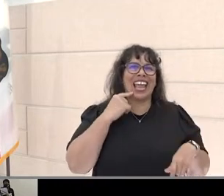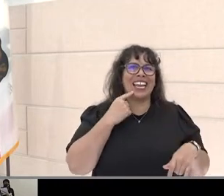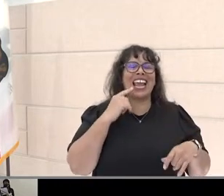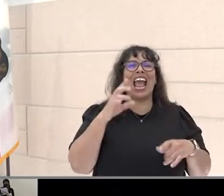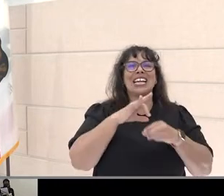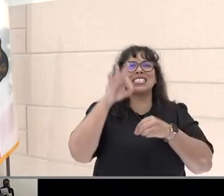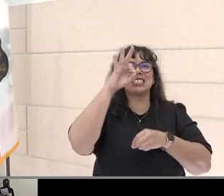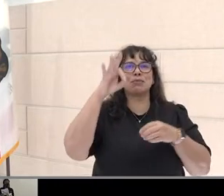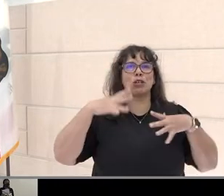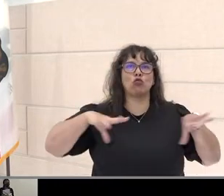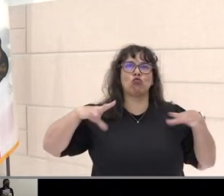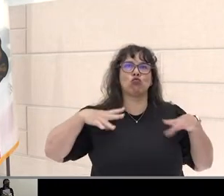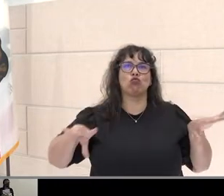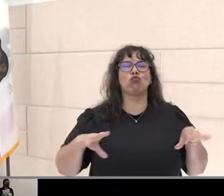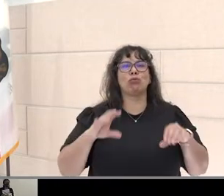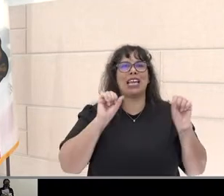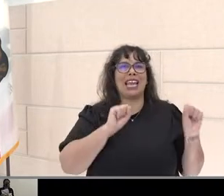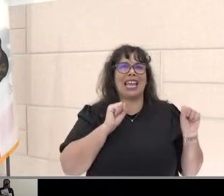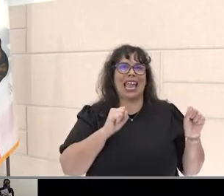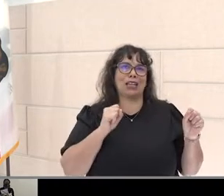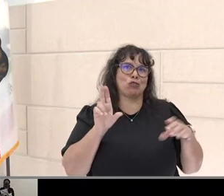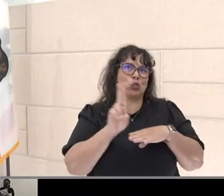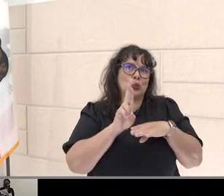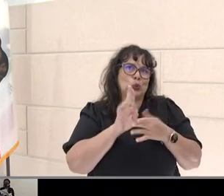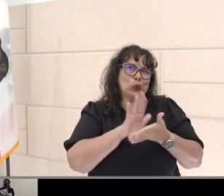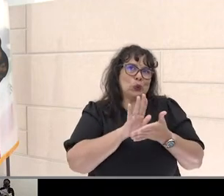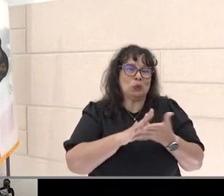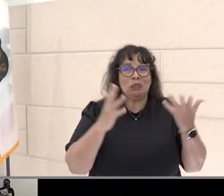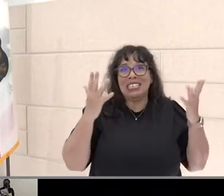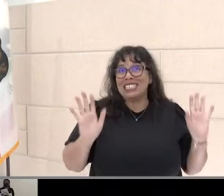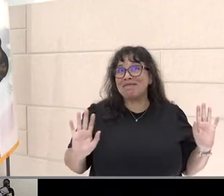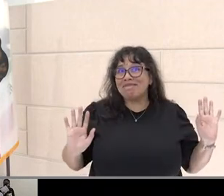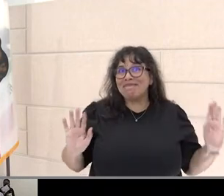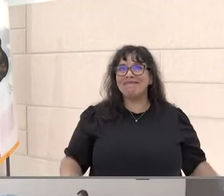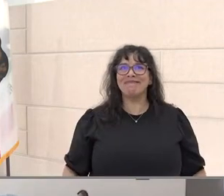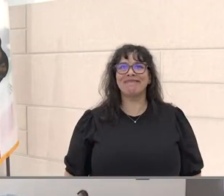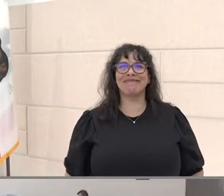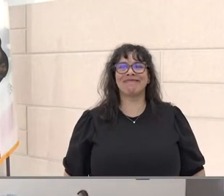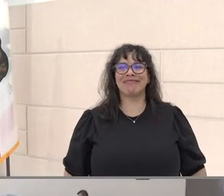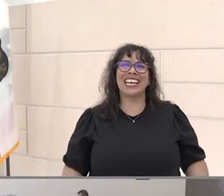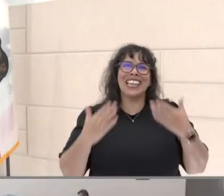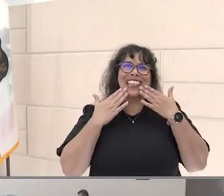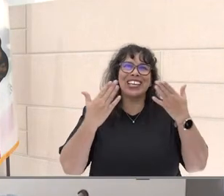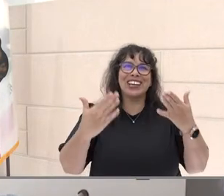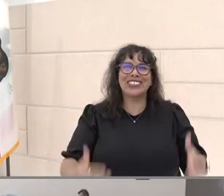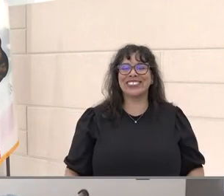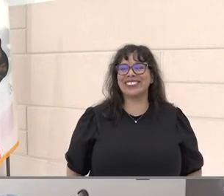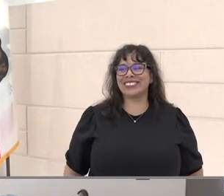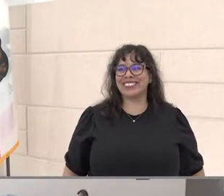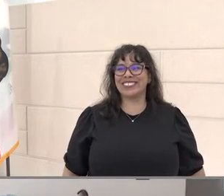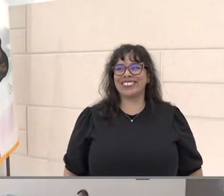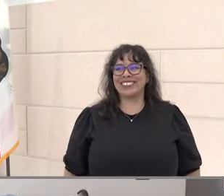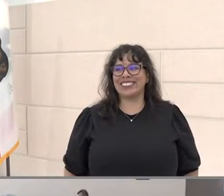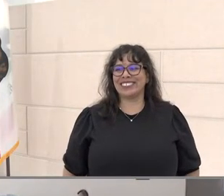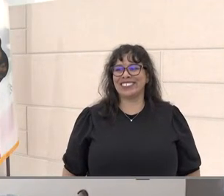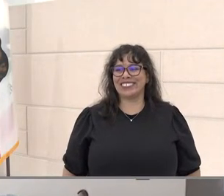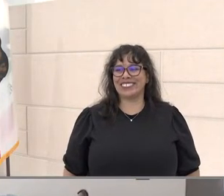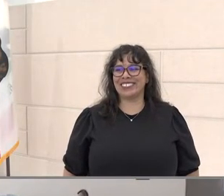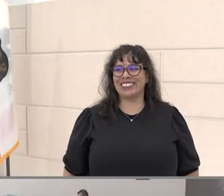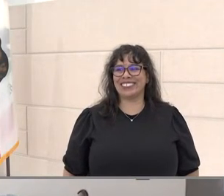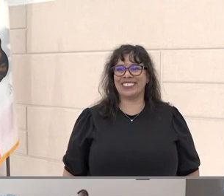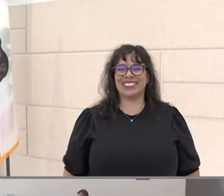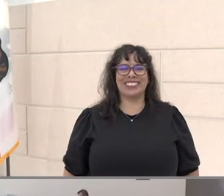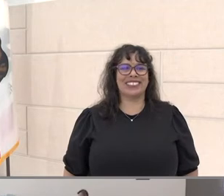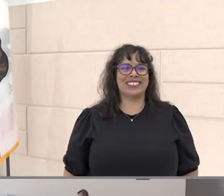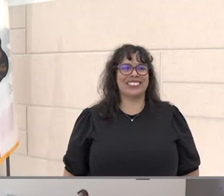หายยังเมียนอาสำหรับใจใจไอปุกเกเป้ในหายคือเจ็ดดำนังบานการล้างในไอสลาเรียนบางปล